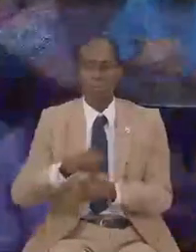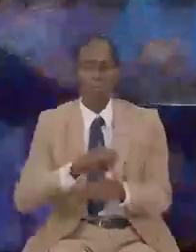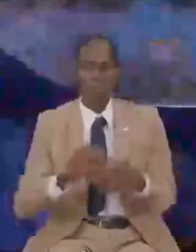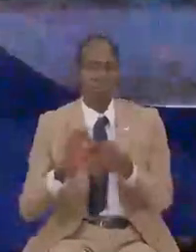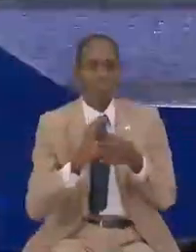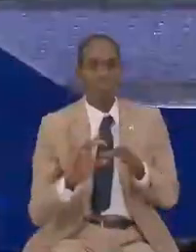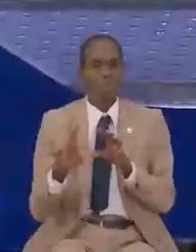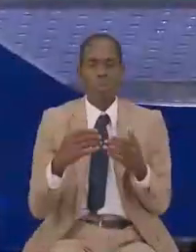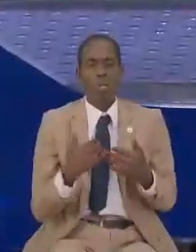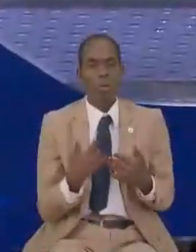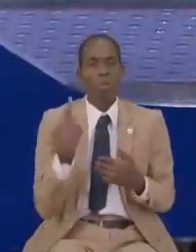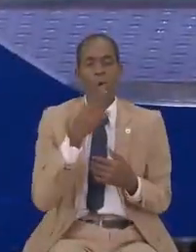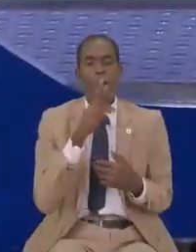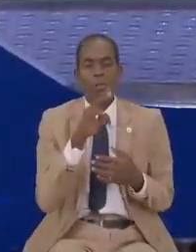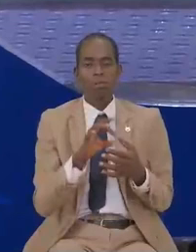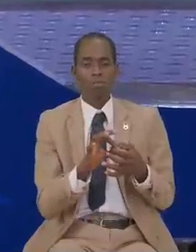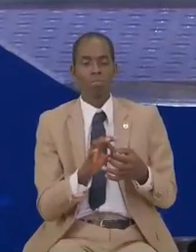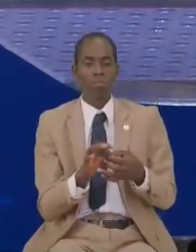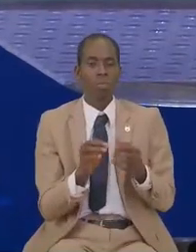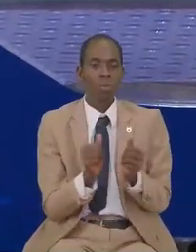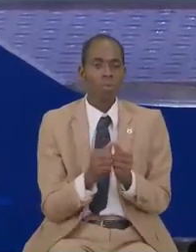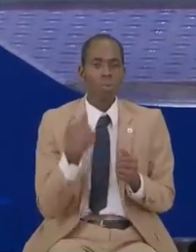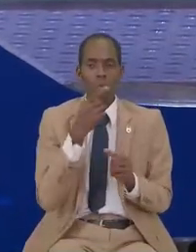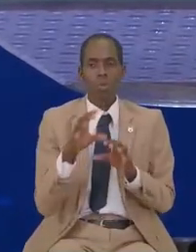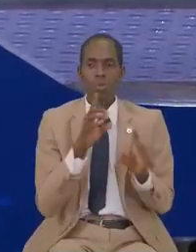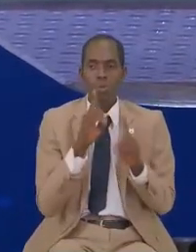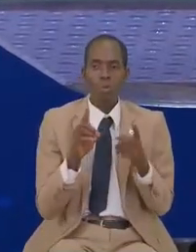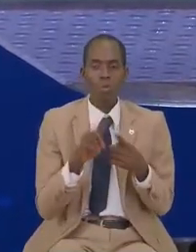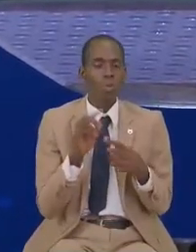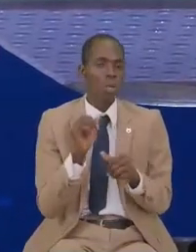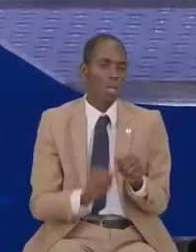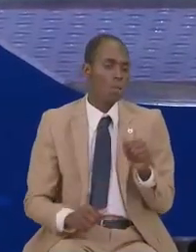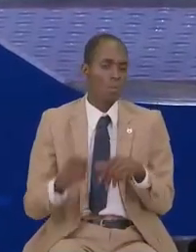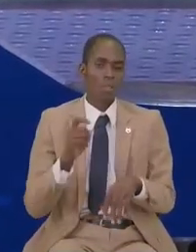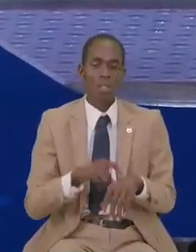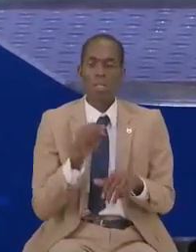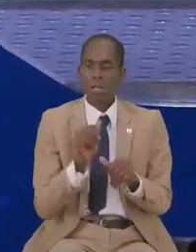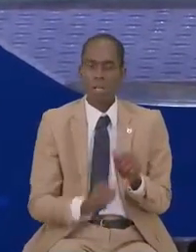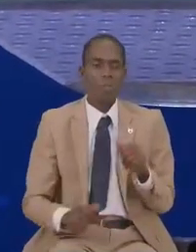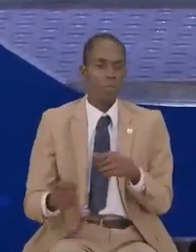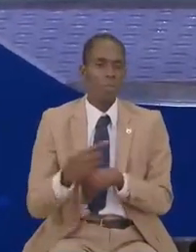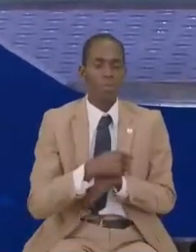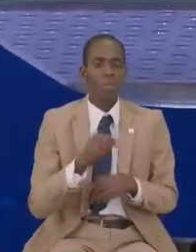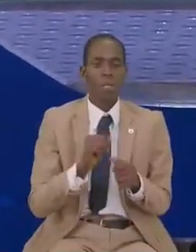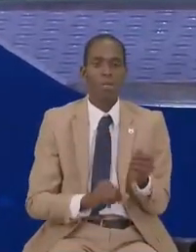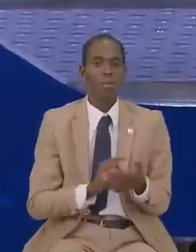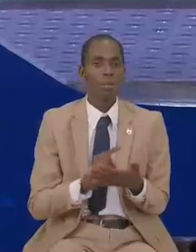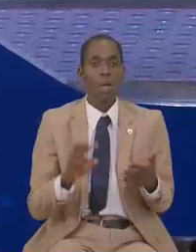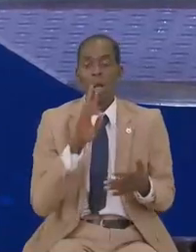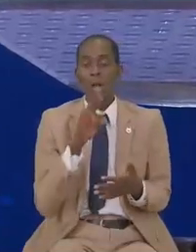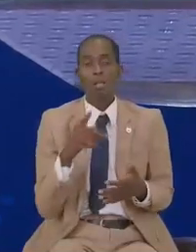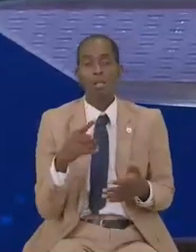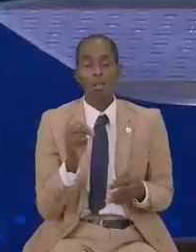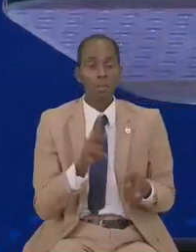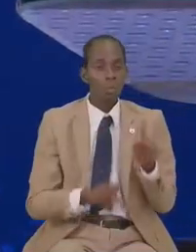Avec qui es-tu intime? À qui parles-tu chaque jour, chaque semaine? Sont-ce des personnes qui ont la